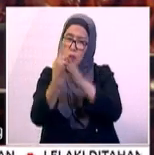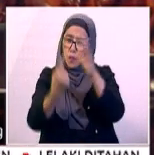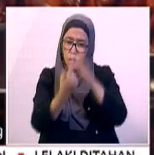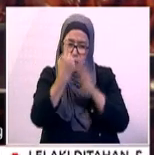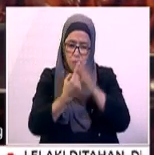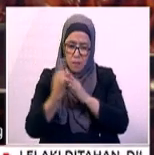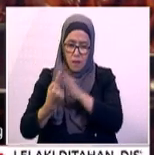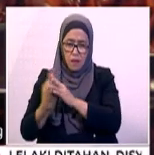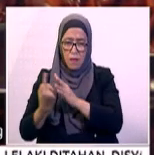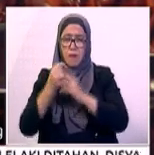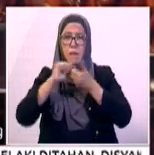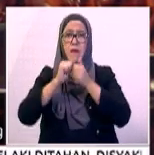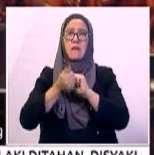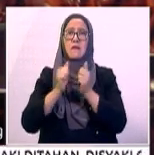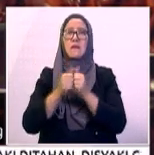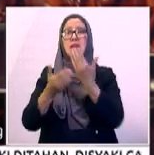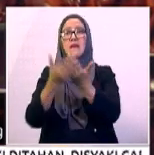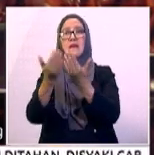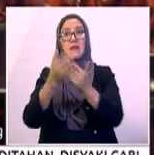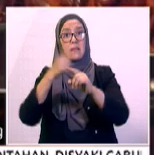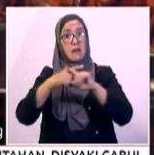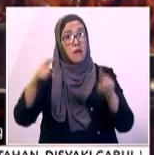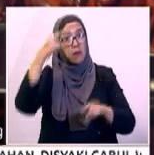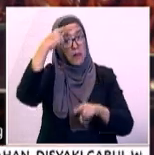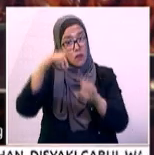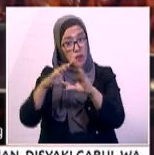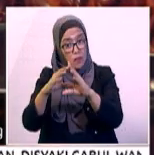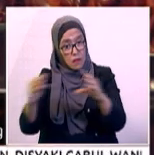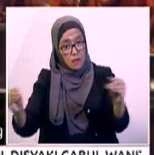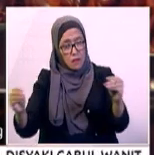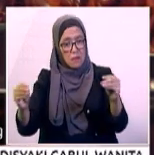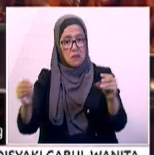jalan penyelesaiannya adalah sangat susah.